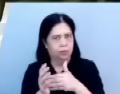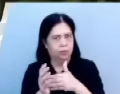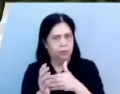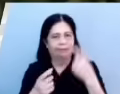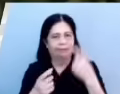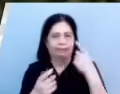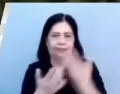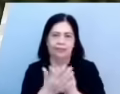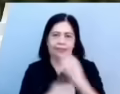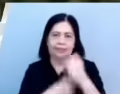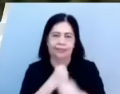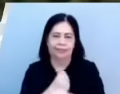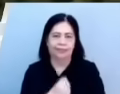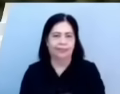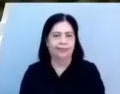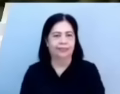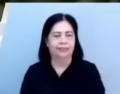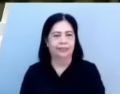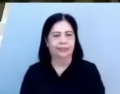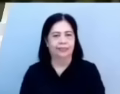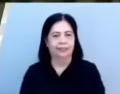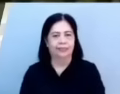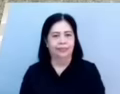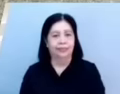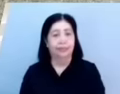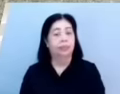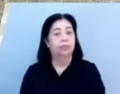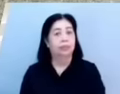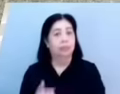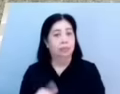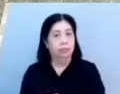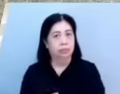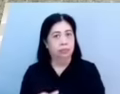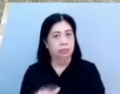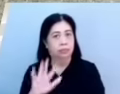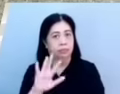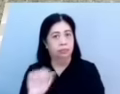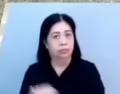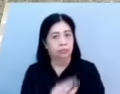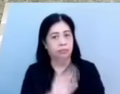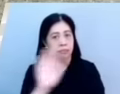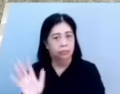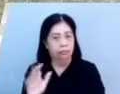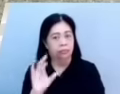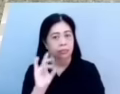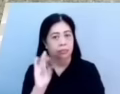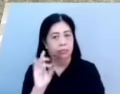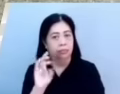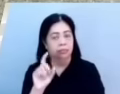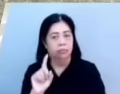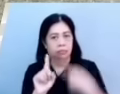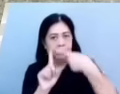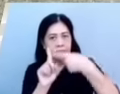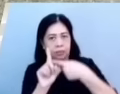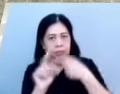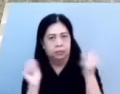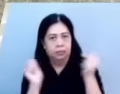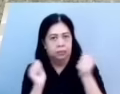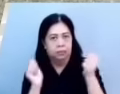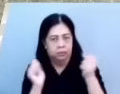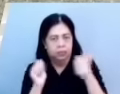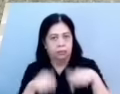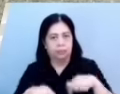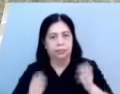Year's countdown. Rafi, Tina, as of 5 a.m., umabot sa 17 degrees Celsius ang temperatura sa Baguio